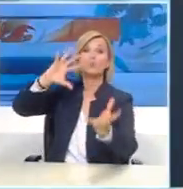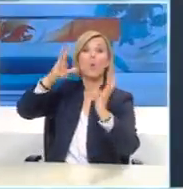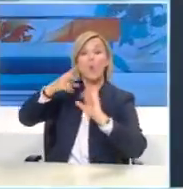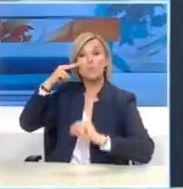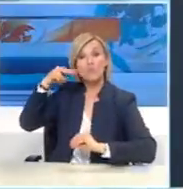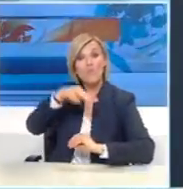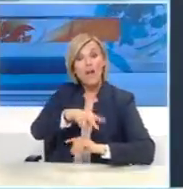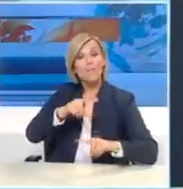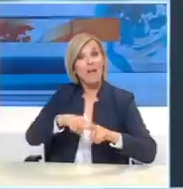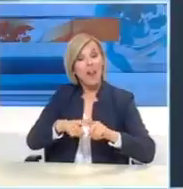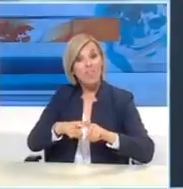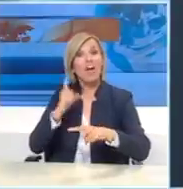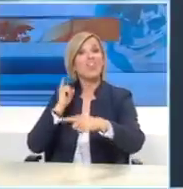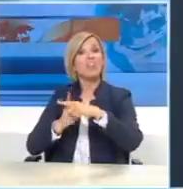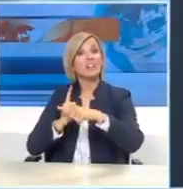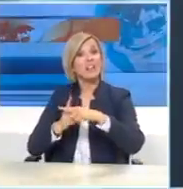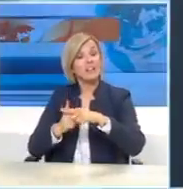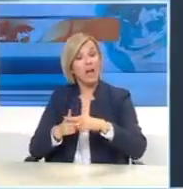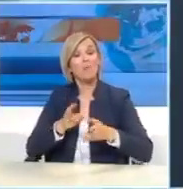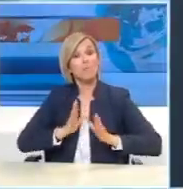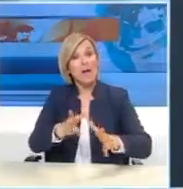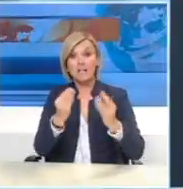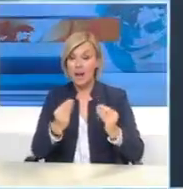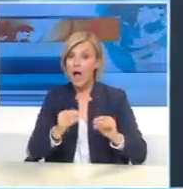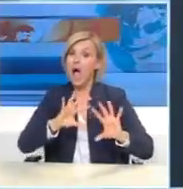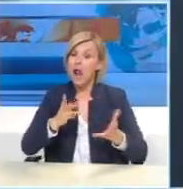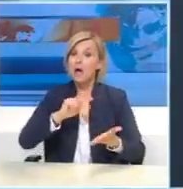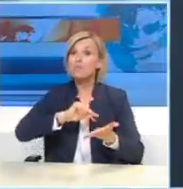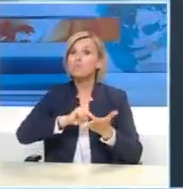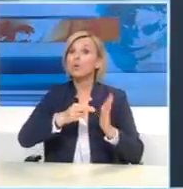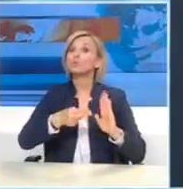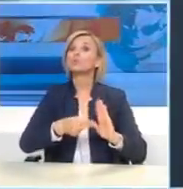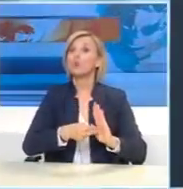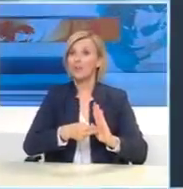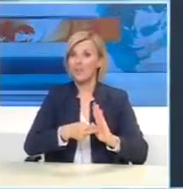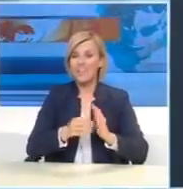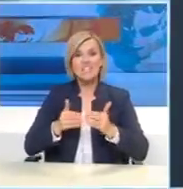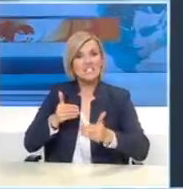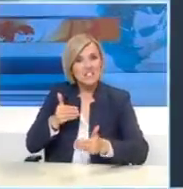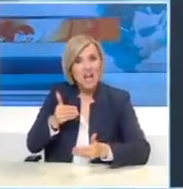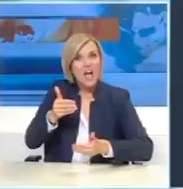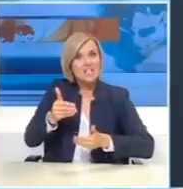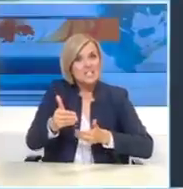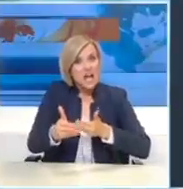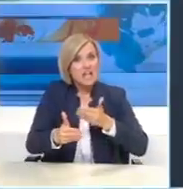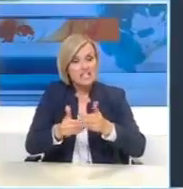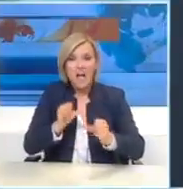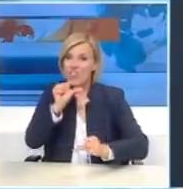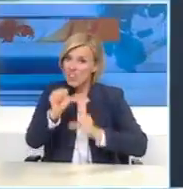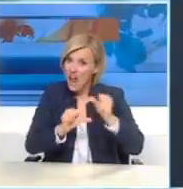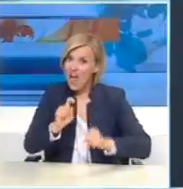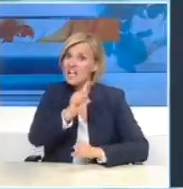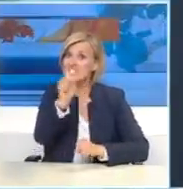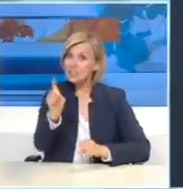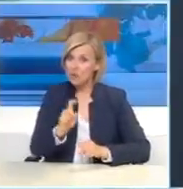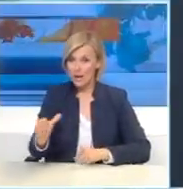προσοχή, η επόμενη φάση θα είναι η σταδιακή επιστροφή όχι στη συνήθη καθημερινότητα, αλλά σε μια νέα καθημερινότητα.